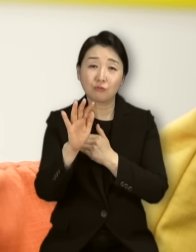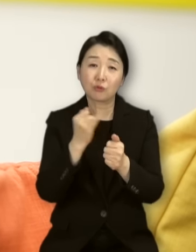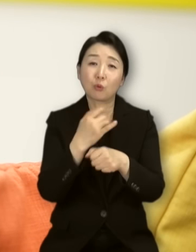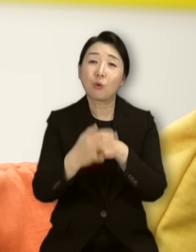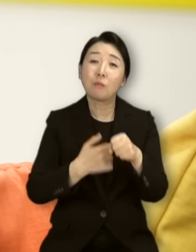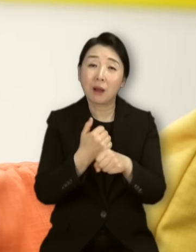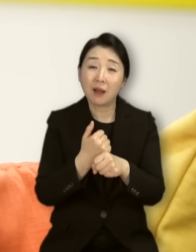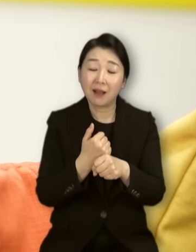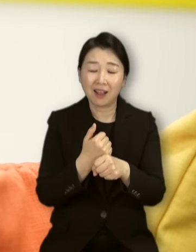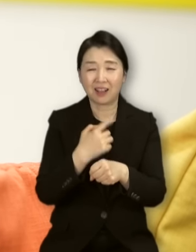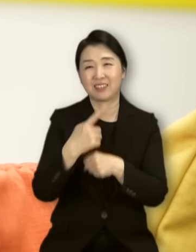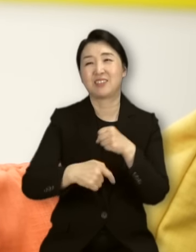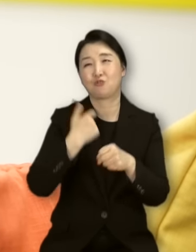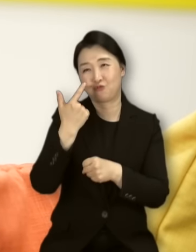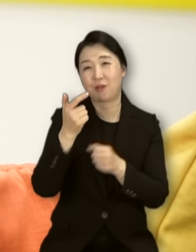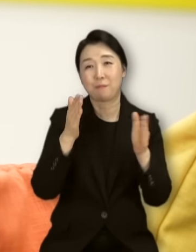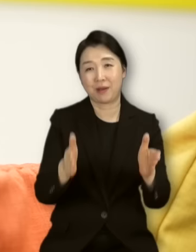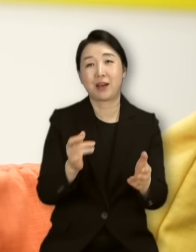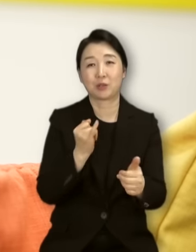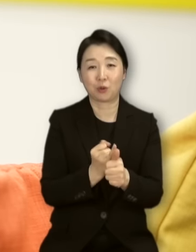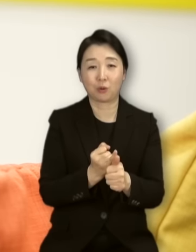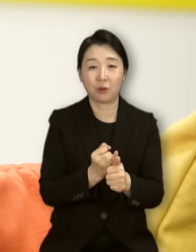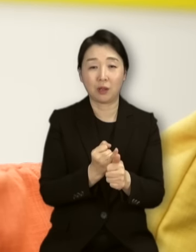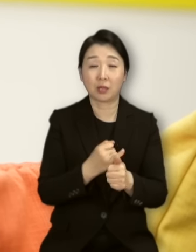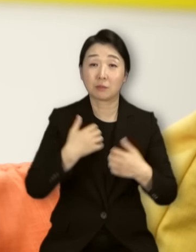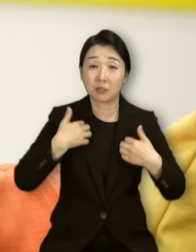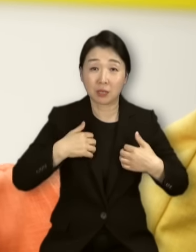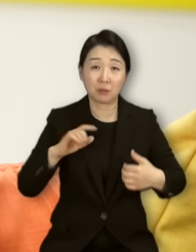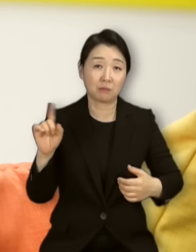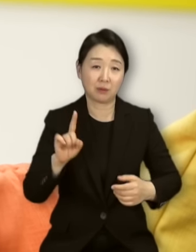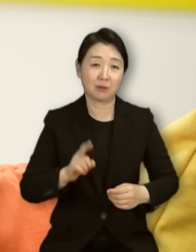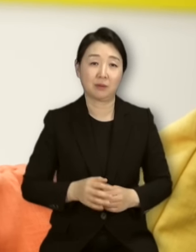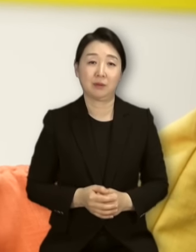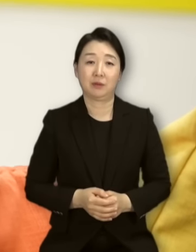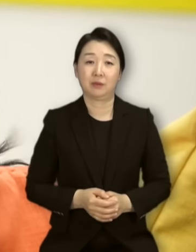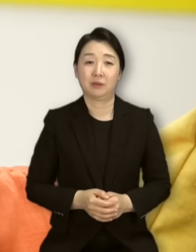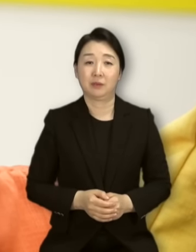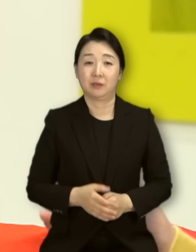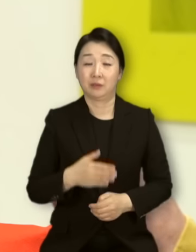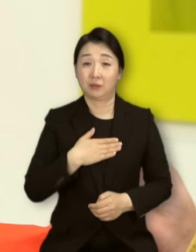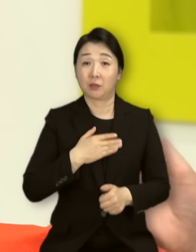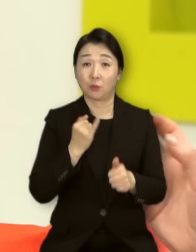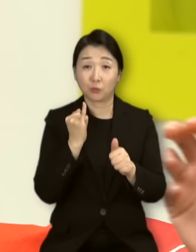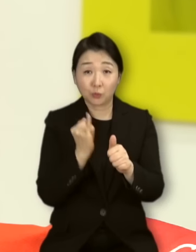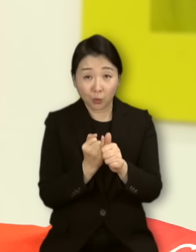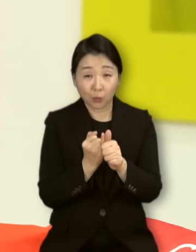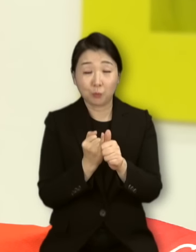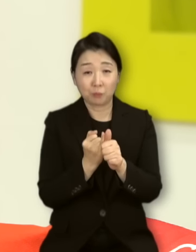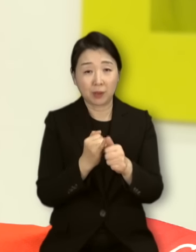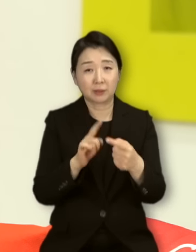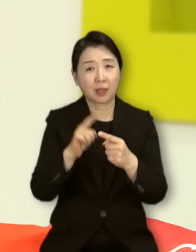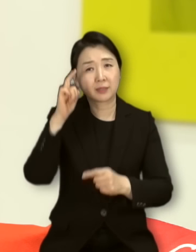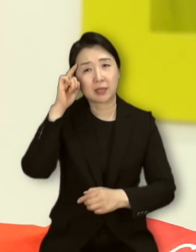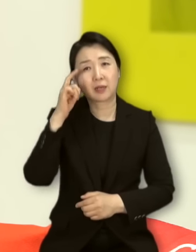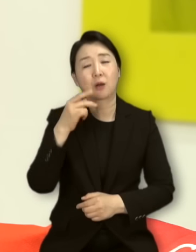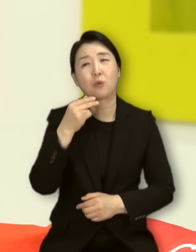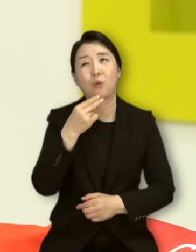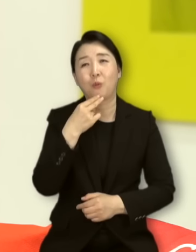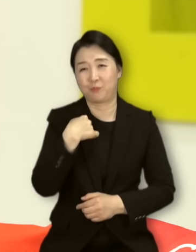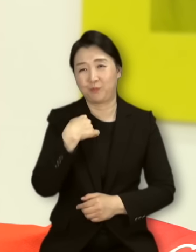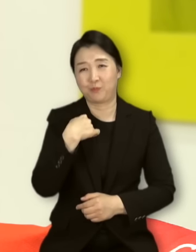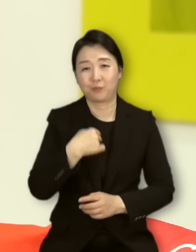저도 결혼에 대한 그런 생각이 없었던 상태고 저희 남편도 꼭 뭐 결혼을 해야